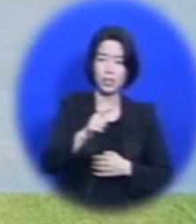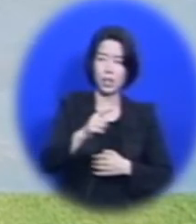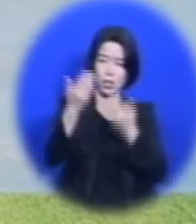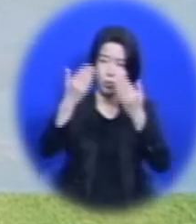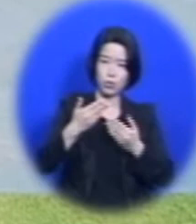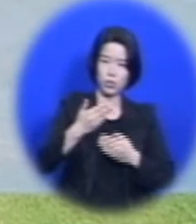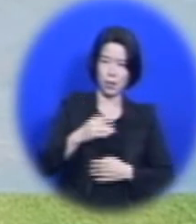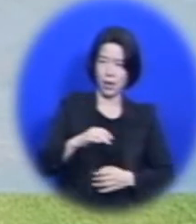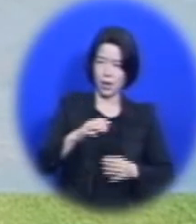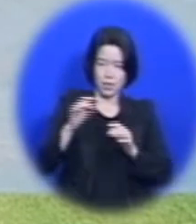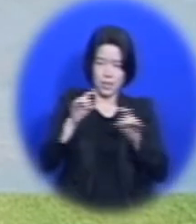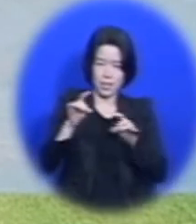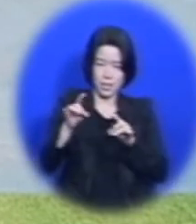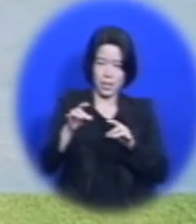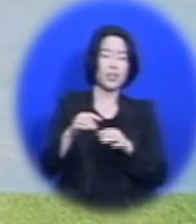자극이 있어서 그렇잖아요.